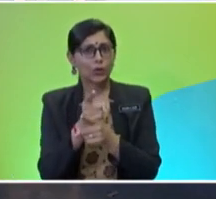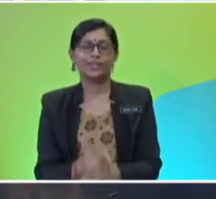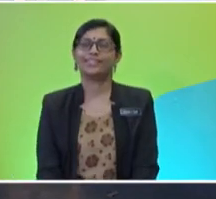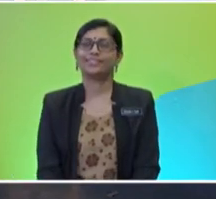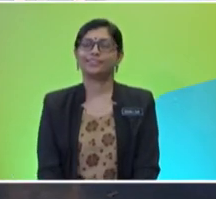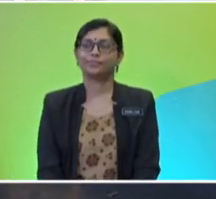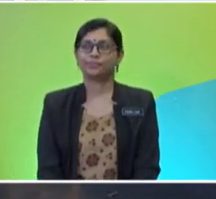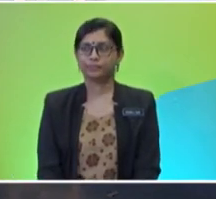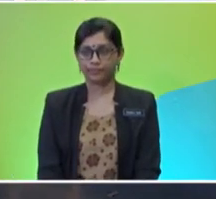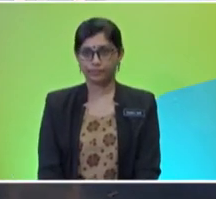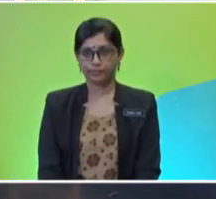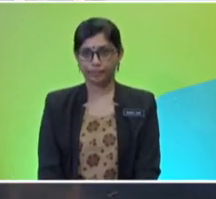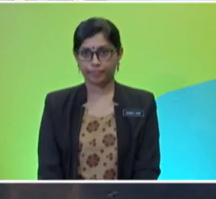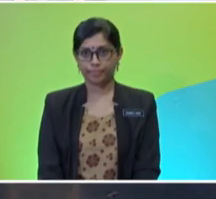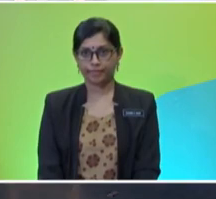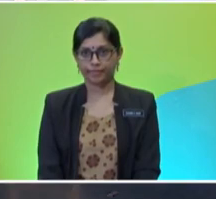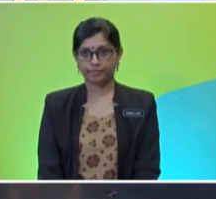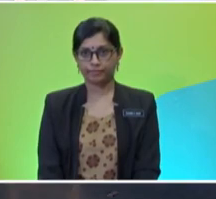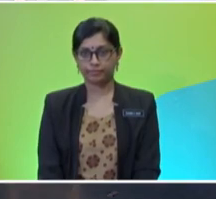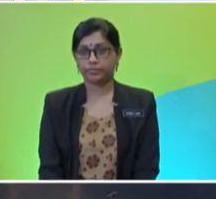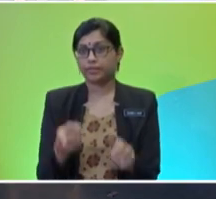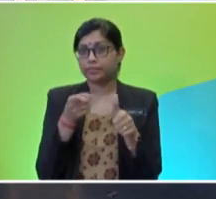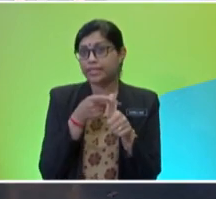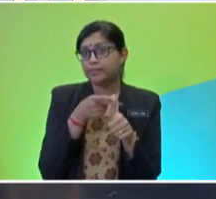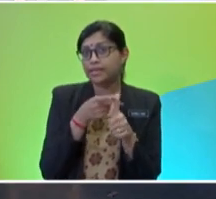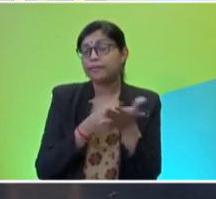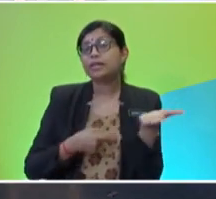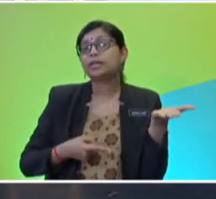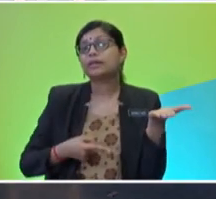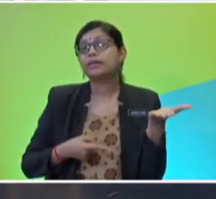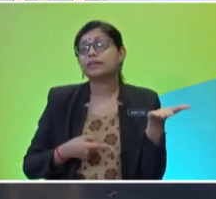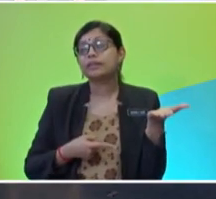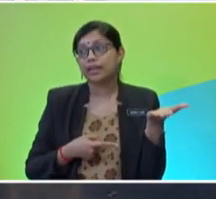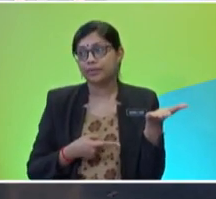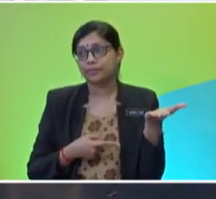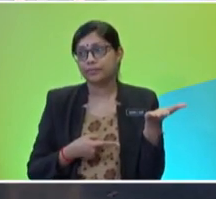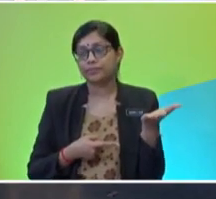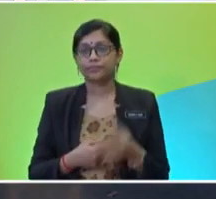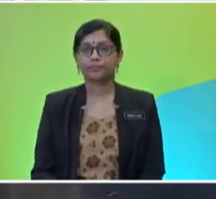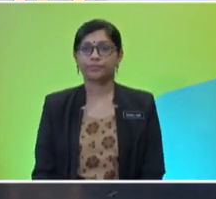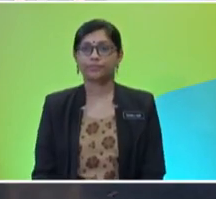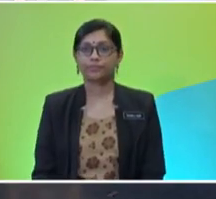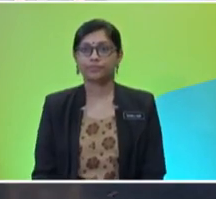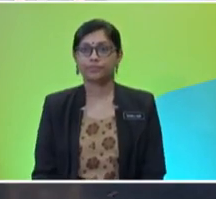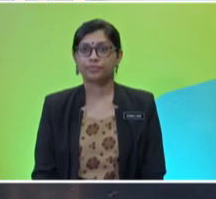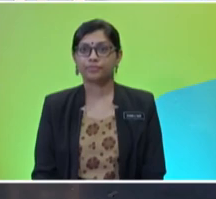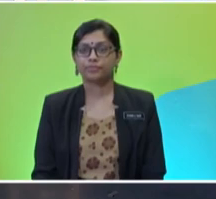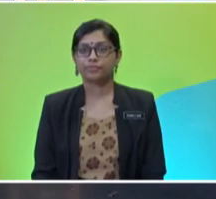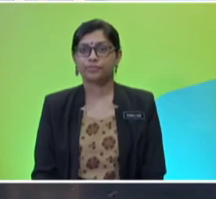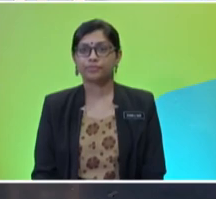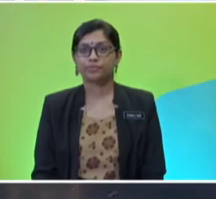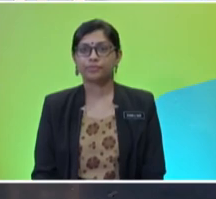Abang Akmal boleh, cikgu akan bagi. Nanti Akmal tolong pakaikan baju untuk